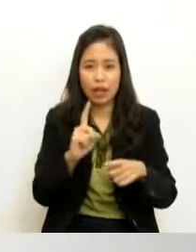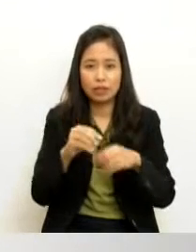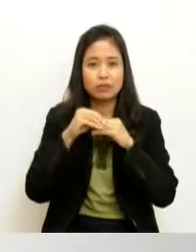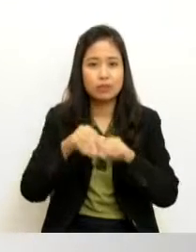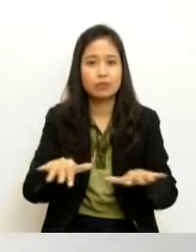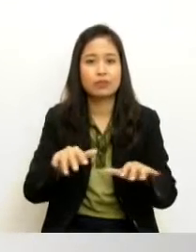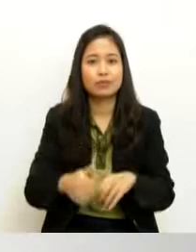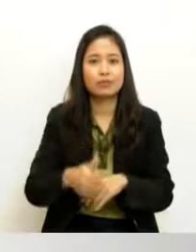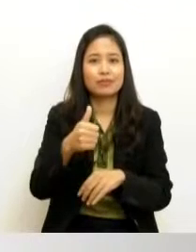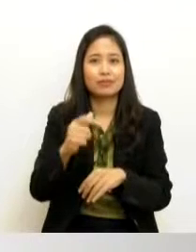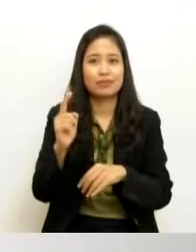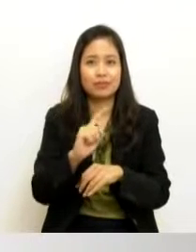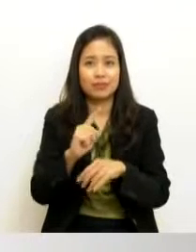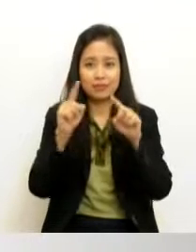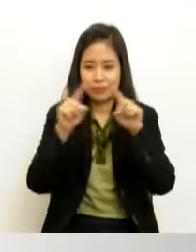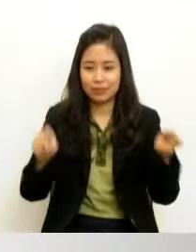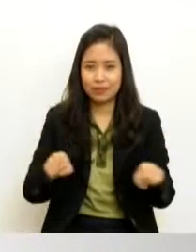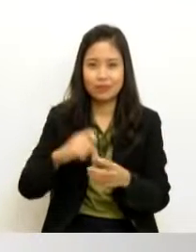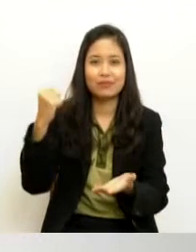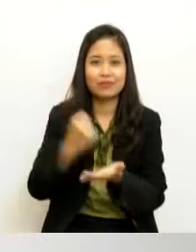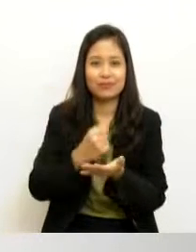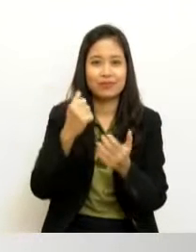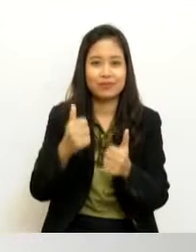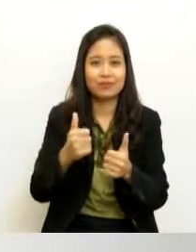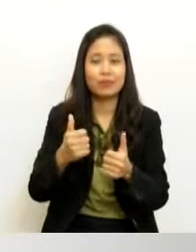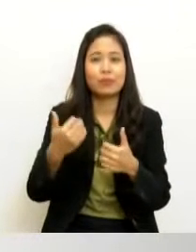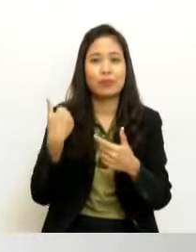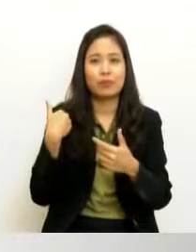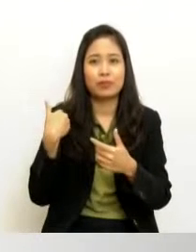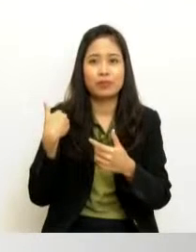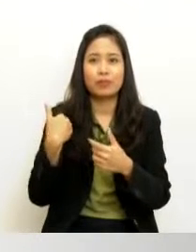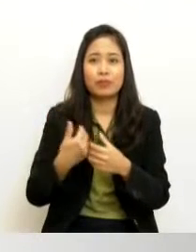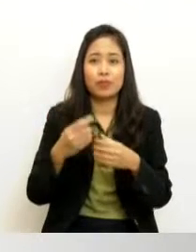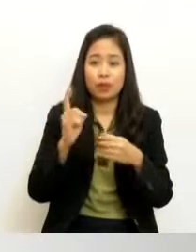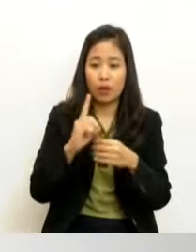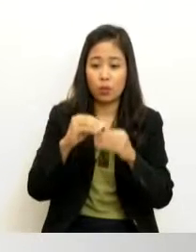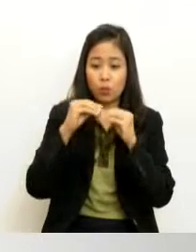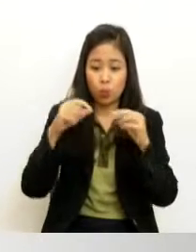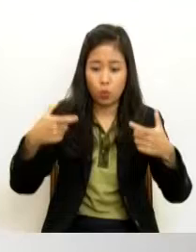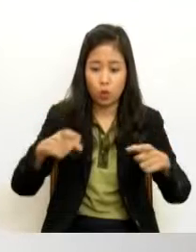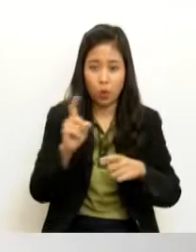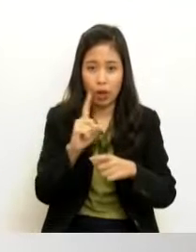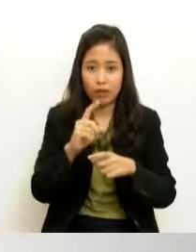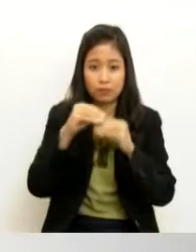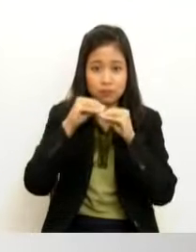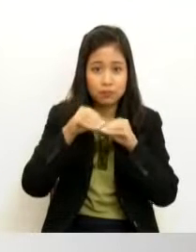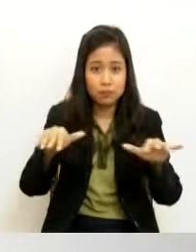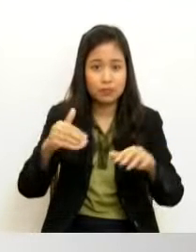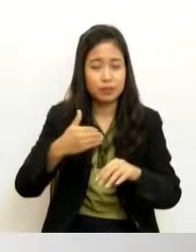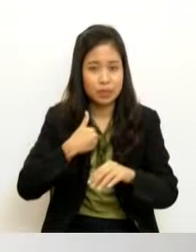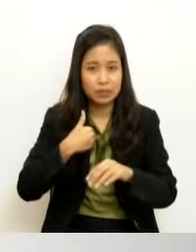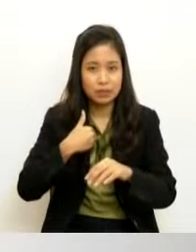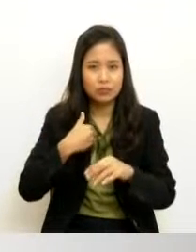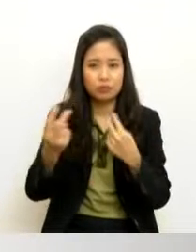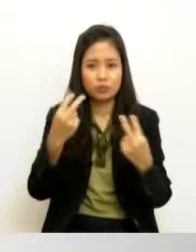ะได้รับประกาศนียบัตรทันทีนะคะและก็หากคลิปวิดีโอของท่านค่ะที่ได้ออกรายการของเรามียอดการติดตามรับชมนะคะทั้งก